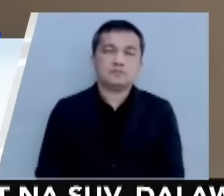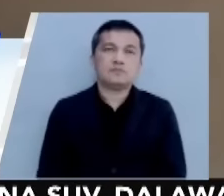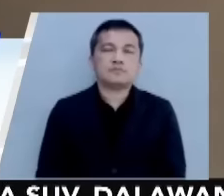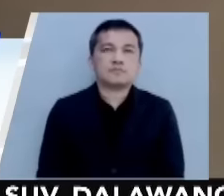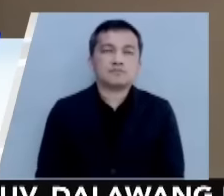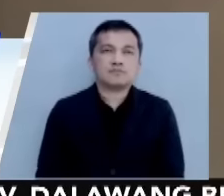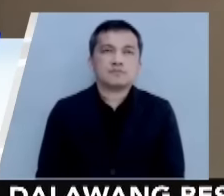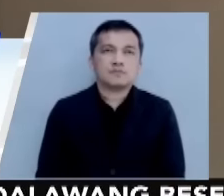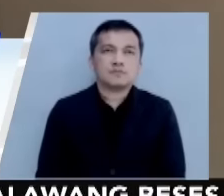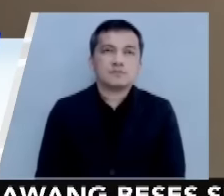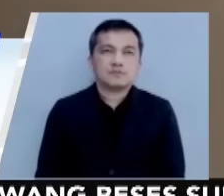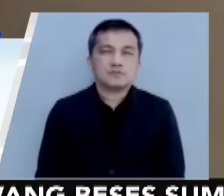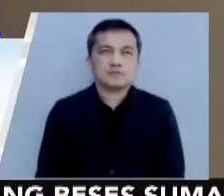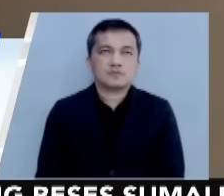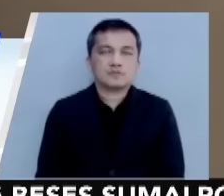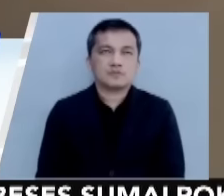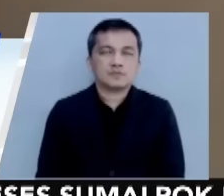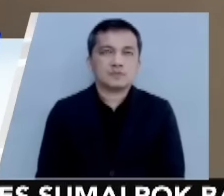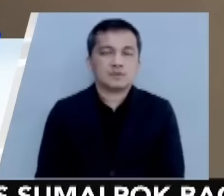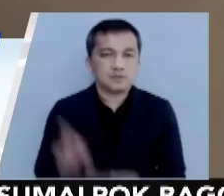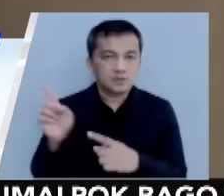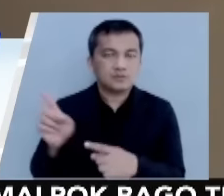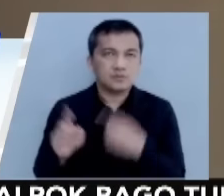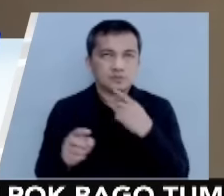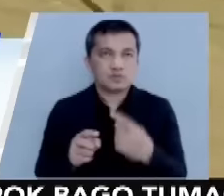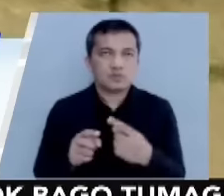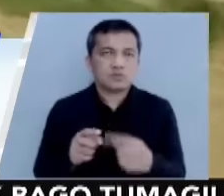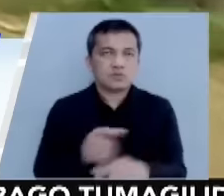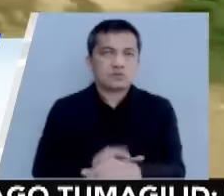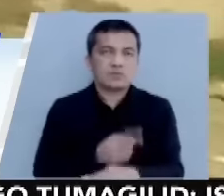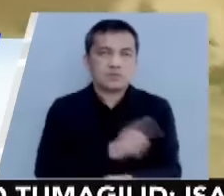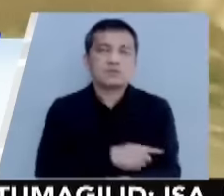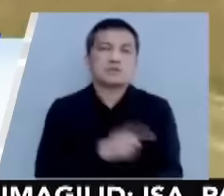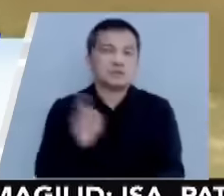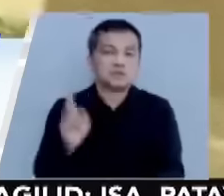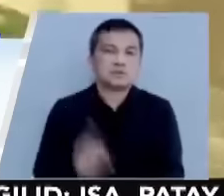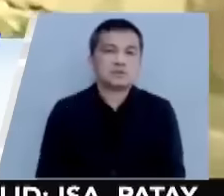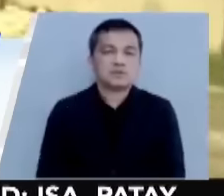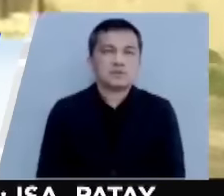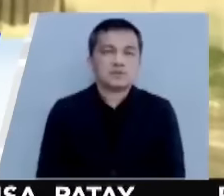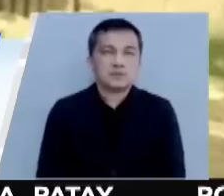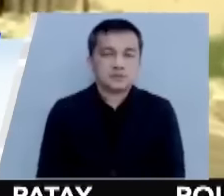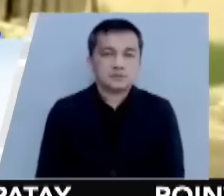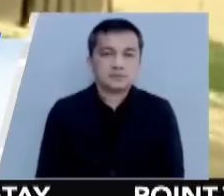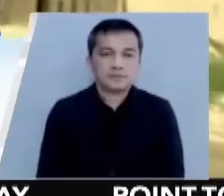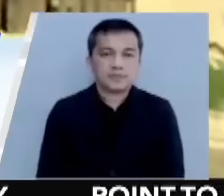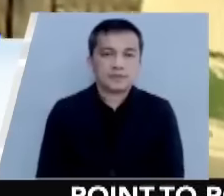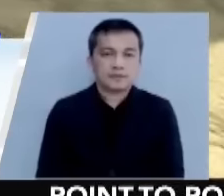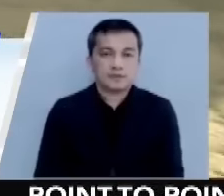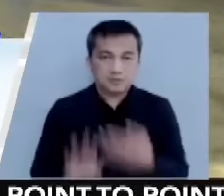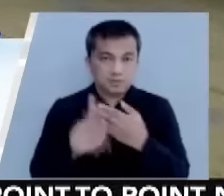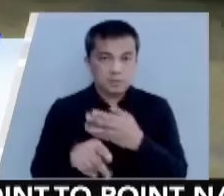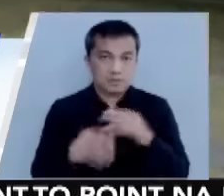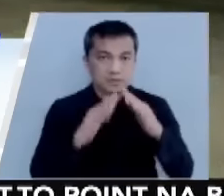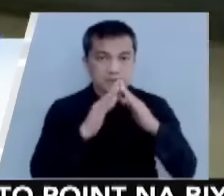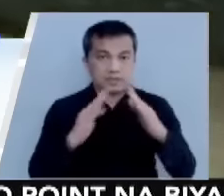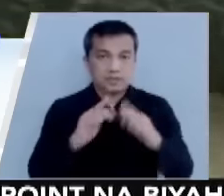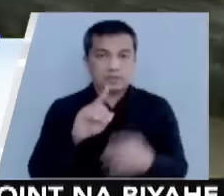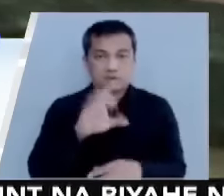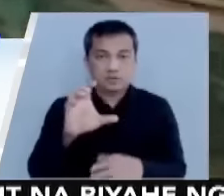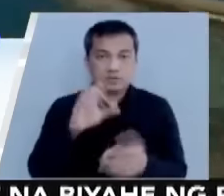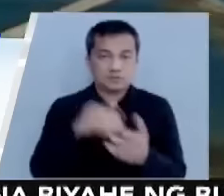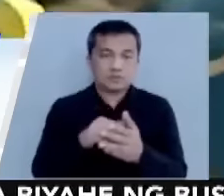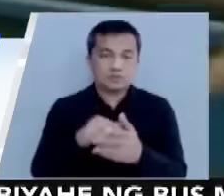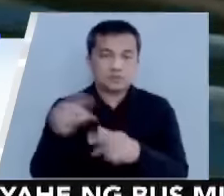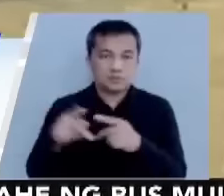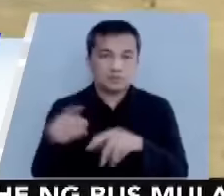At yung nabugso din talaga ng medyo malakas na kaskuhay din. Sa pagbabalik tahanan ng mahigit 100,000 residenteng lumikas dahil